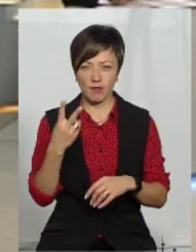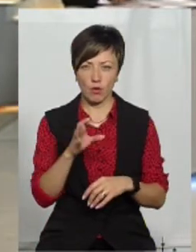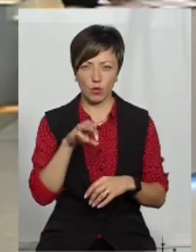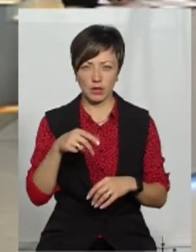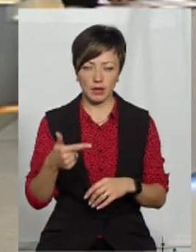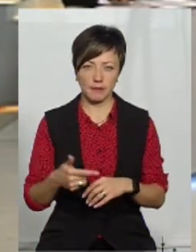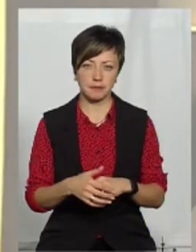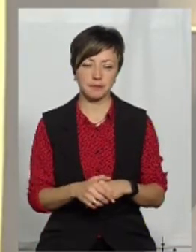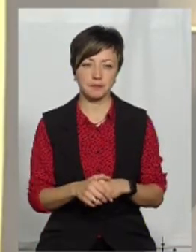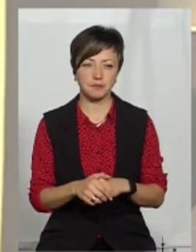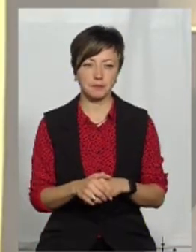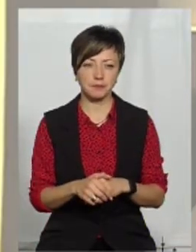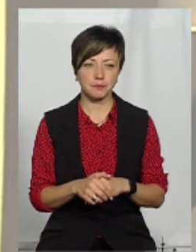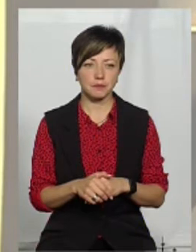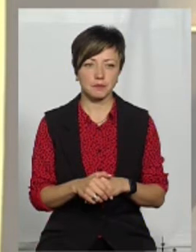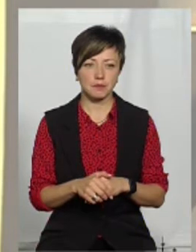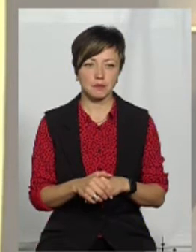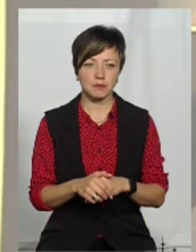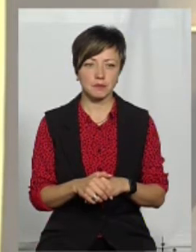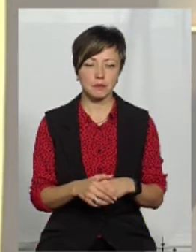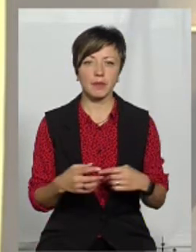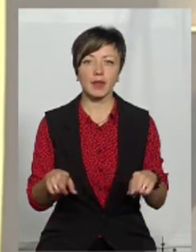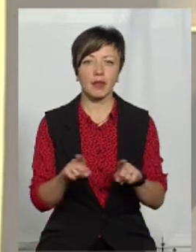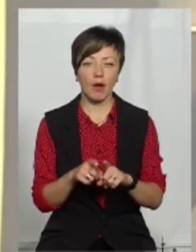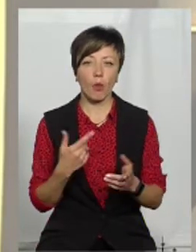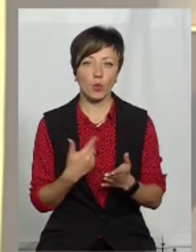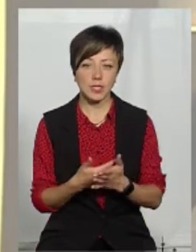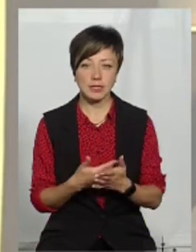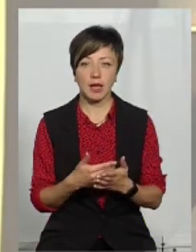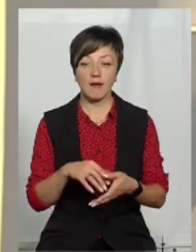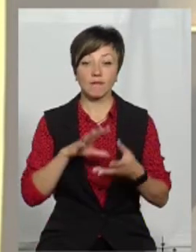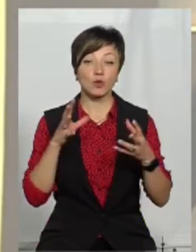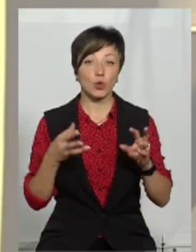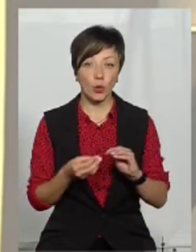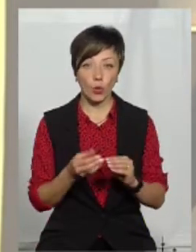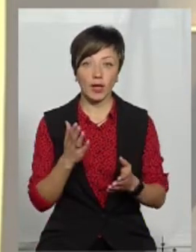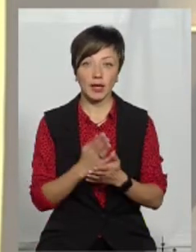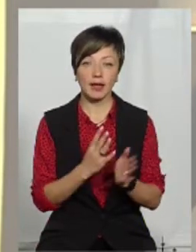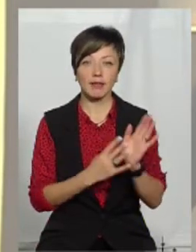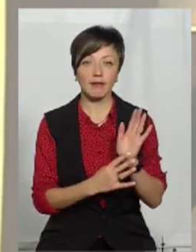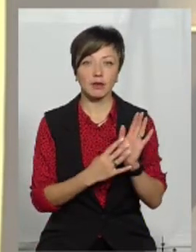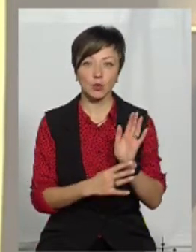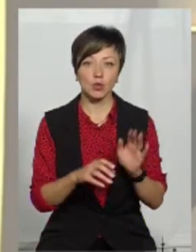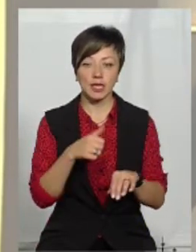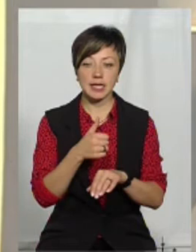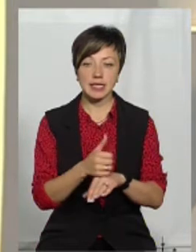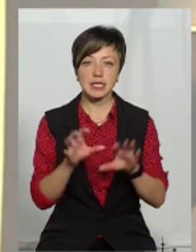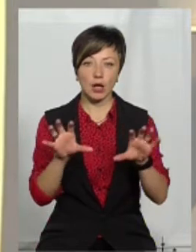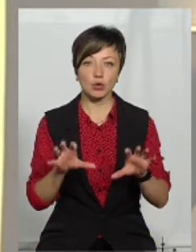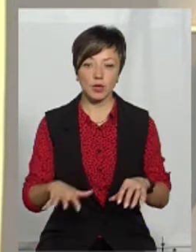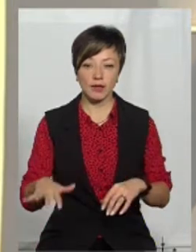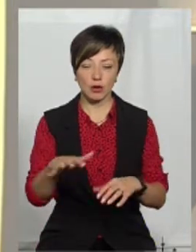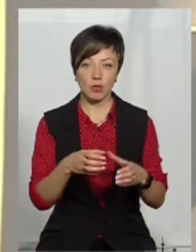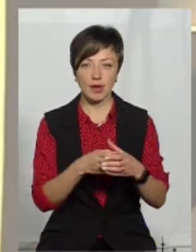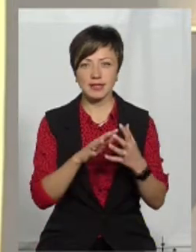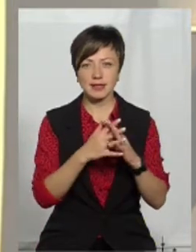42 чи 4 діячів. Так ось, і хоча всього Є 90 статутів тетрагромад, але це